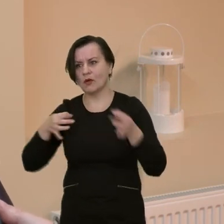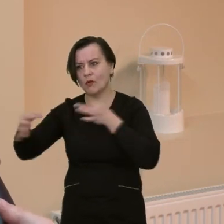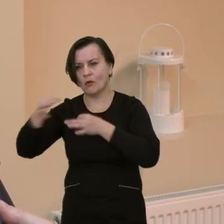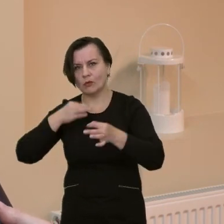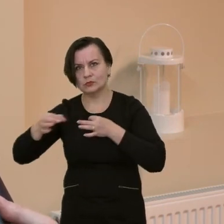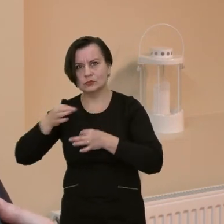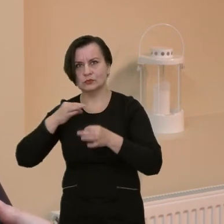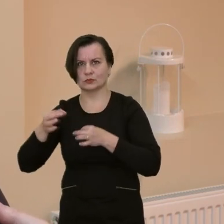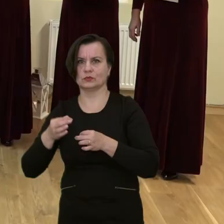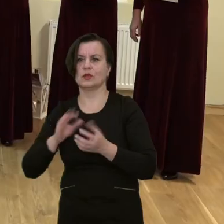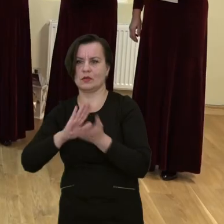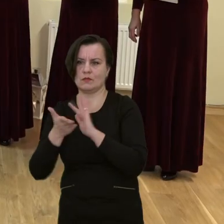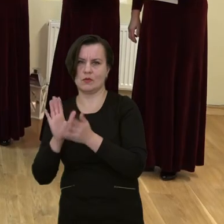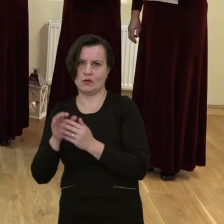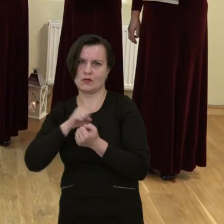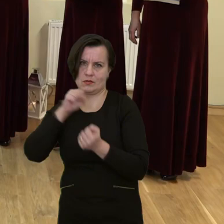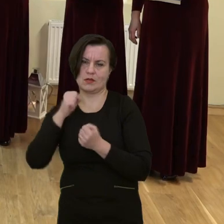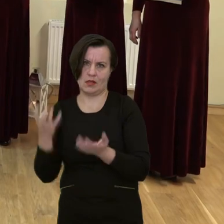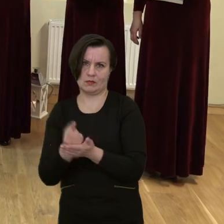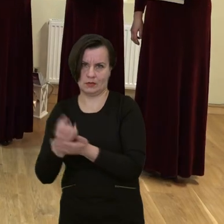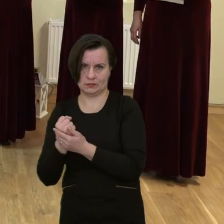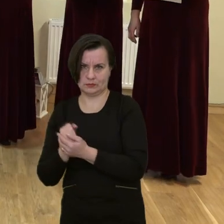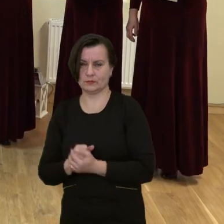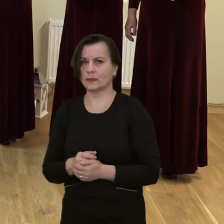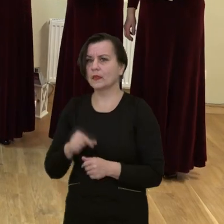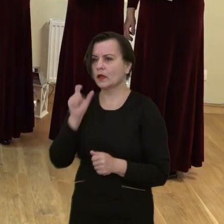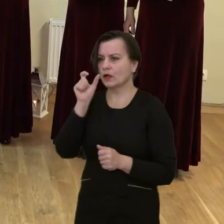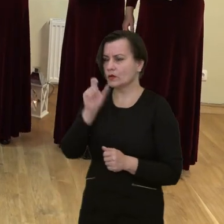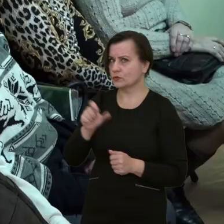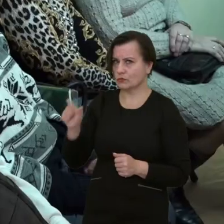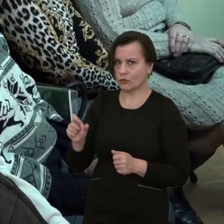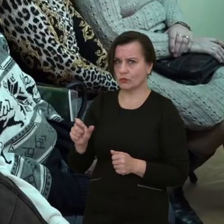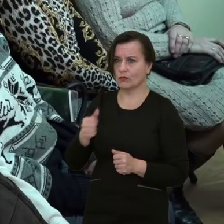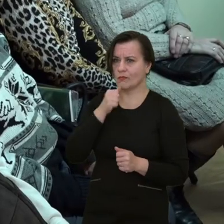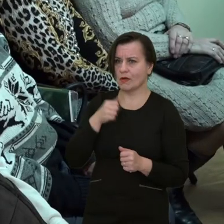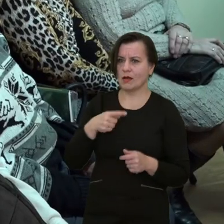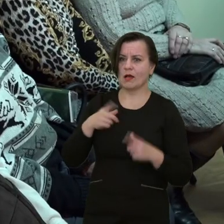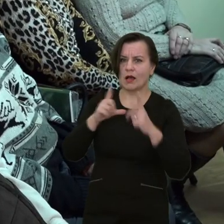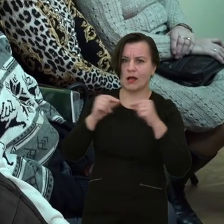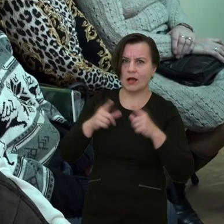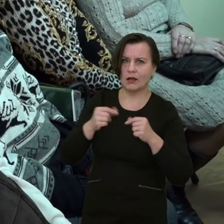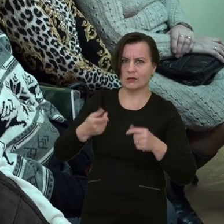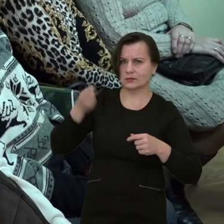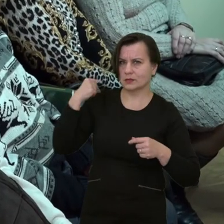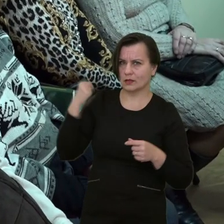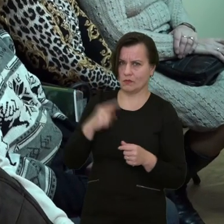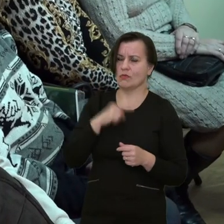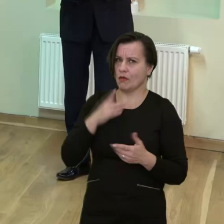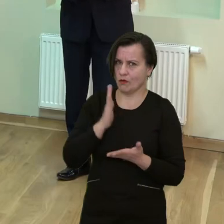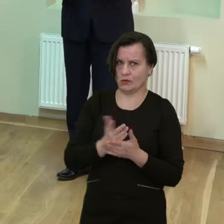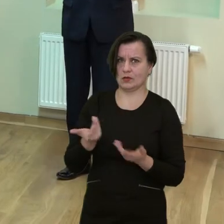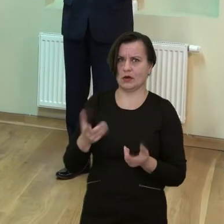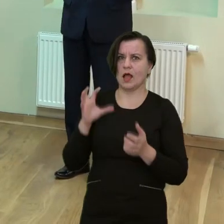paruošti produktų sertifikavimai. Žmonių puoselėjančių senuosius amatus mūsų rajone tikrai nemažai. Tai ir keramikai,